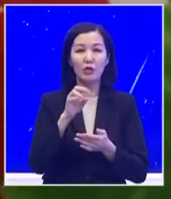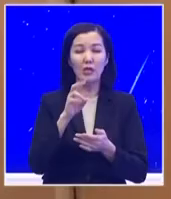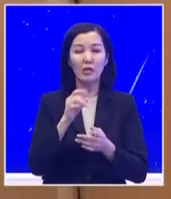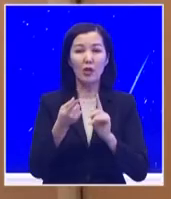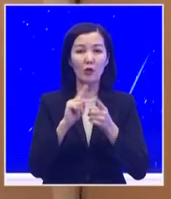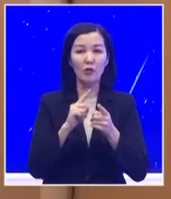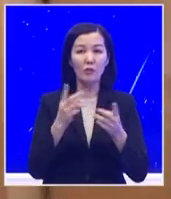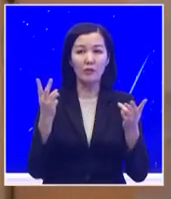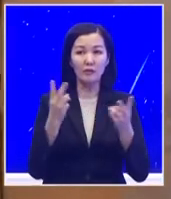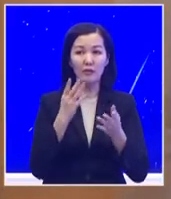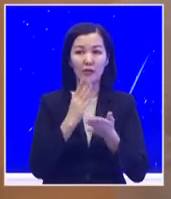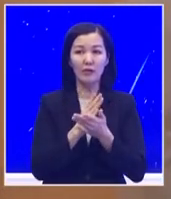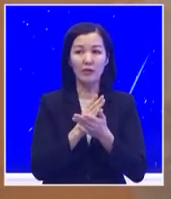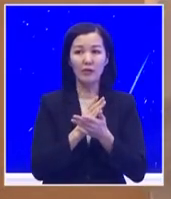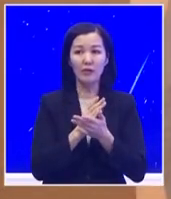Аудармасы болады е?